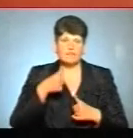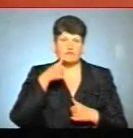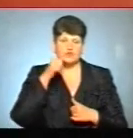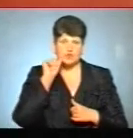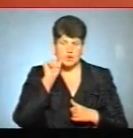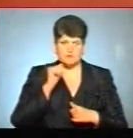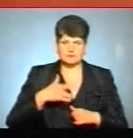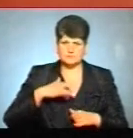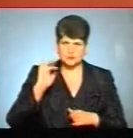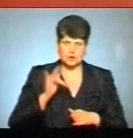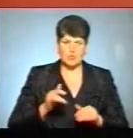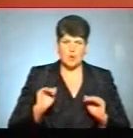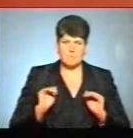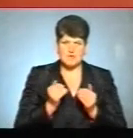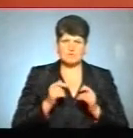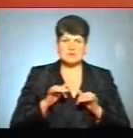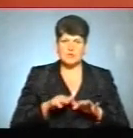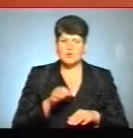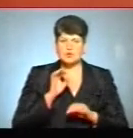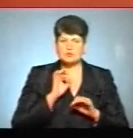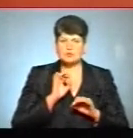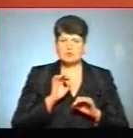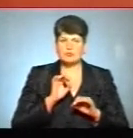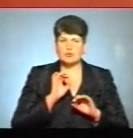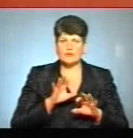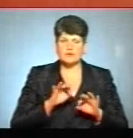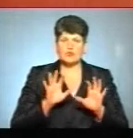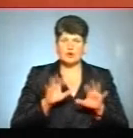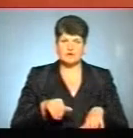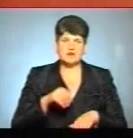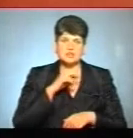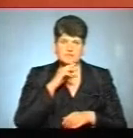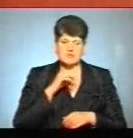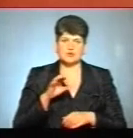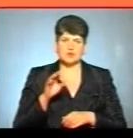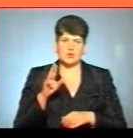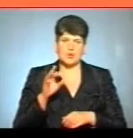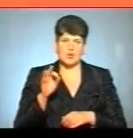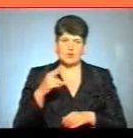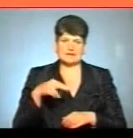про суворі обмежувальні заходи розповів голова Чернівецької ОДА Сергій Осадчук.